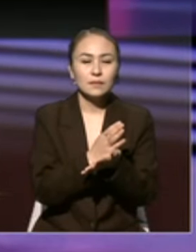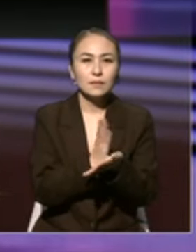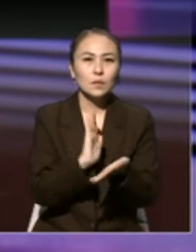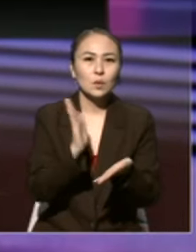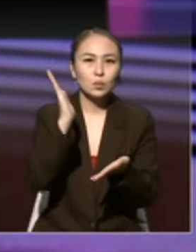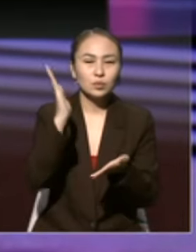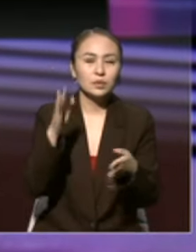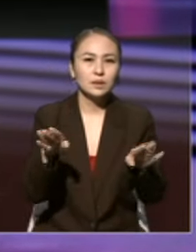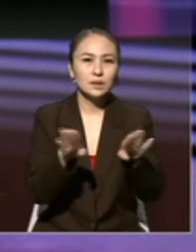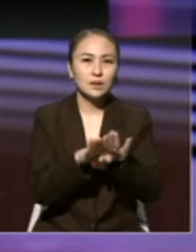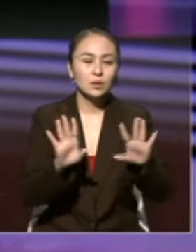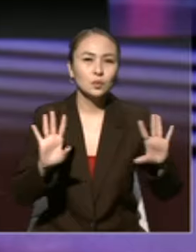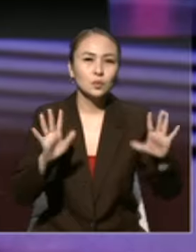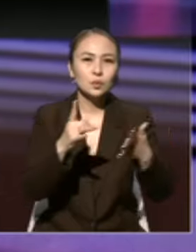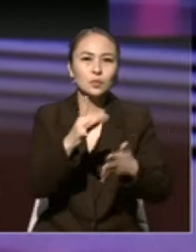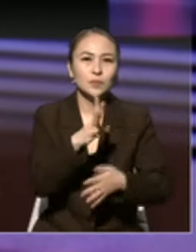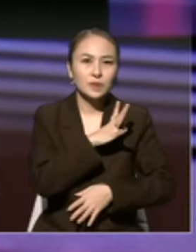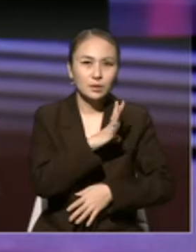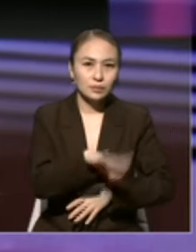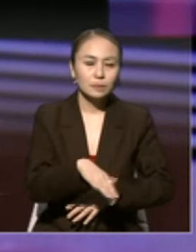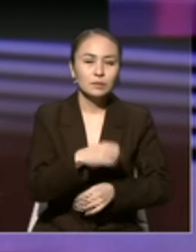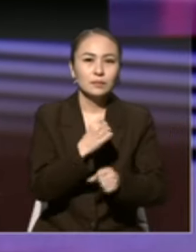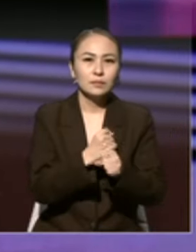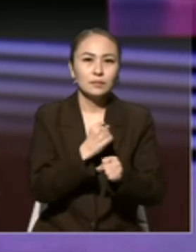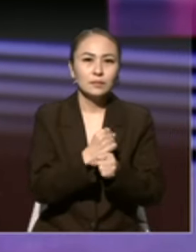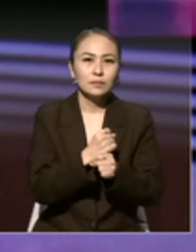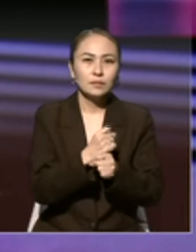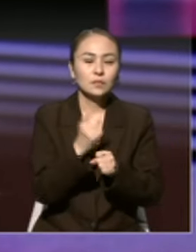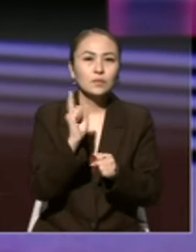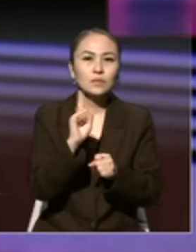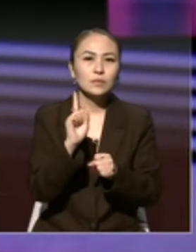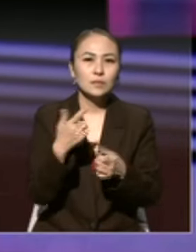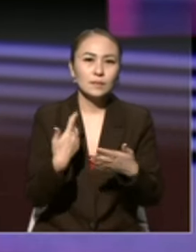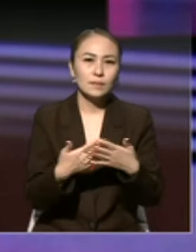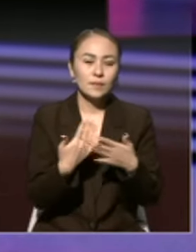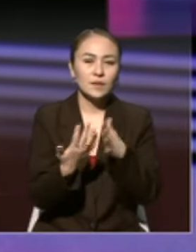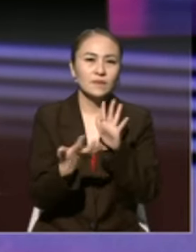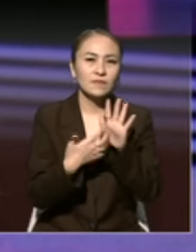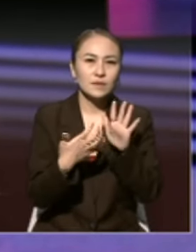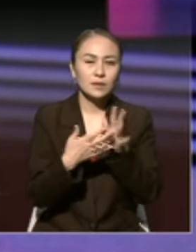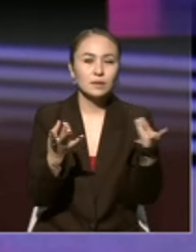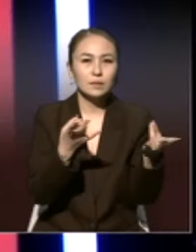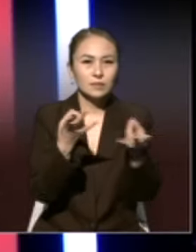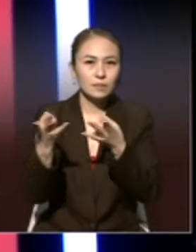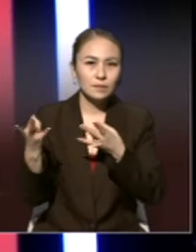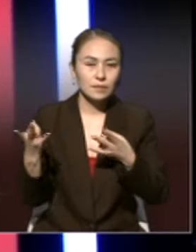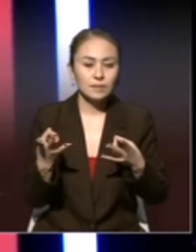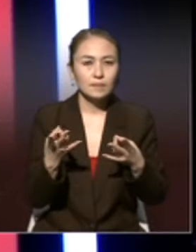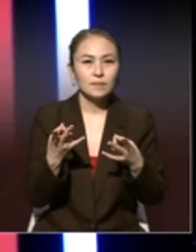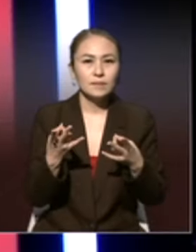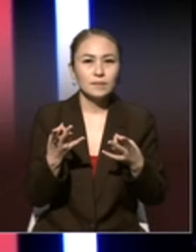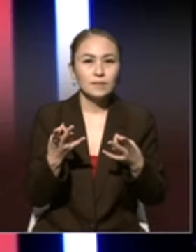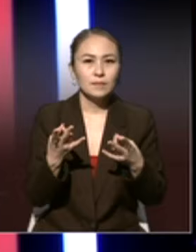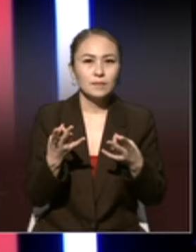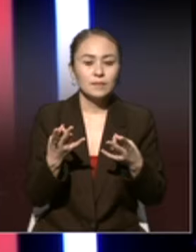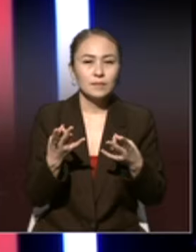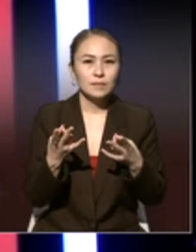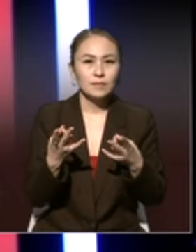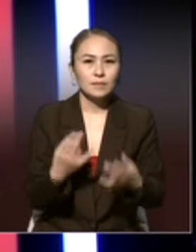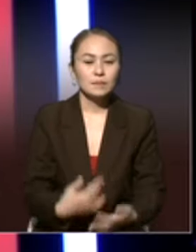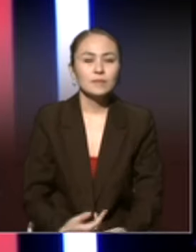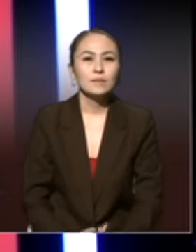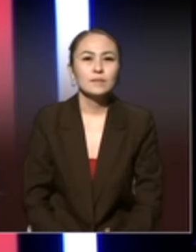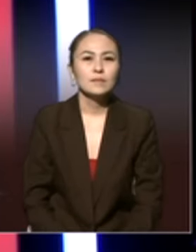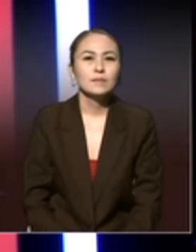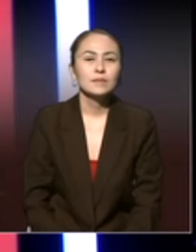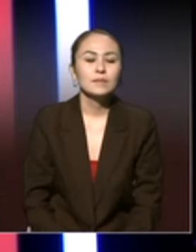болашақта осындай жағдай болмау үшін яғни не нәрселерді біз қолға алуымыз керек деген нәрселерді бәрісін анықтап қателіктермен жұмыс істейсіз ғой. Және